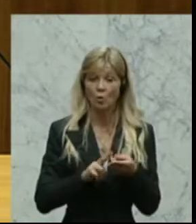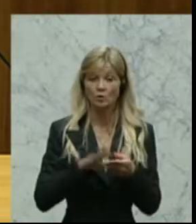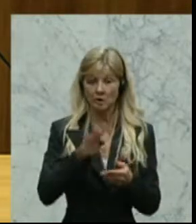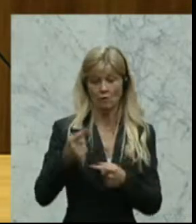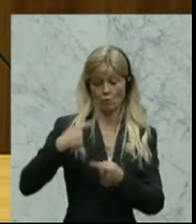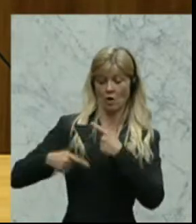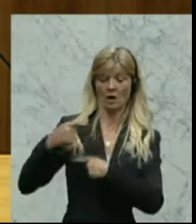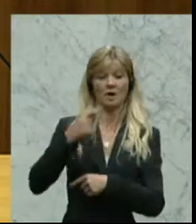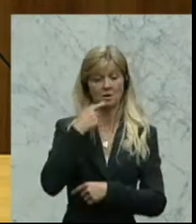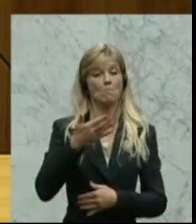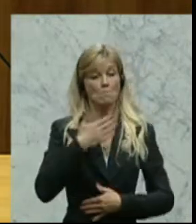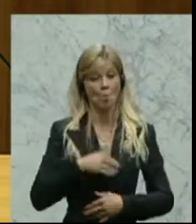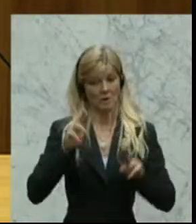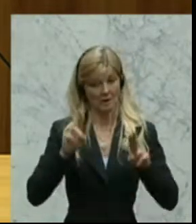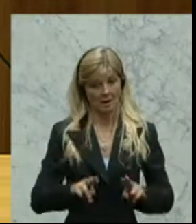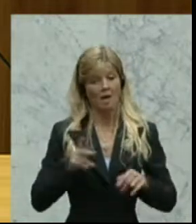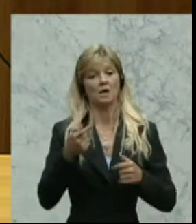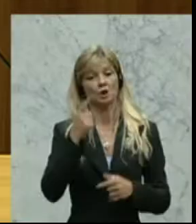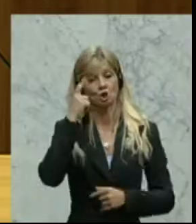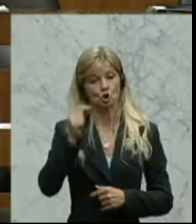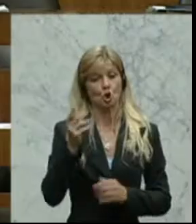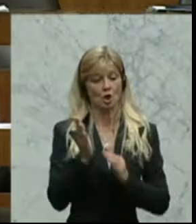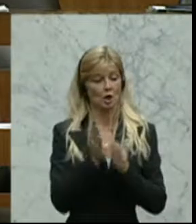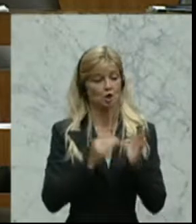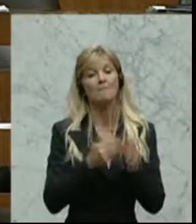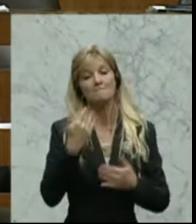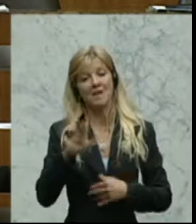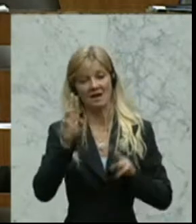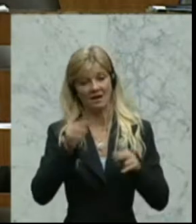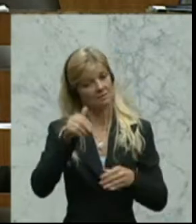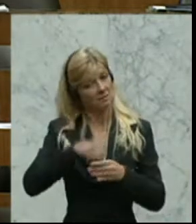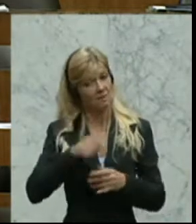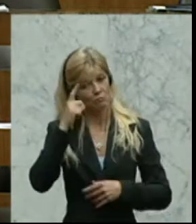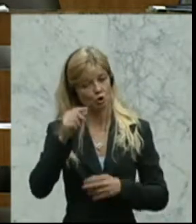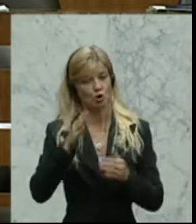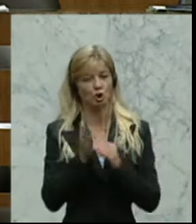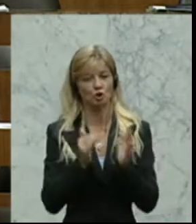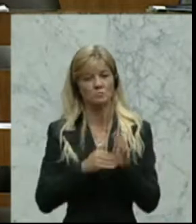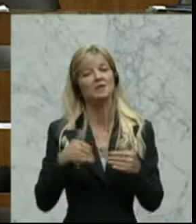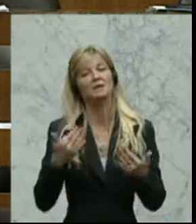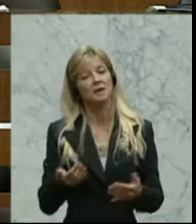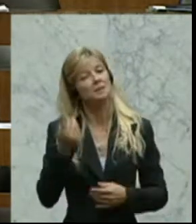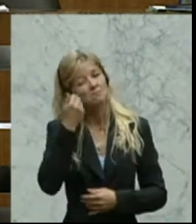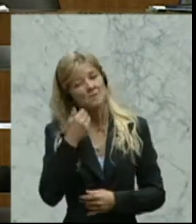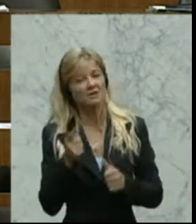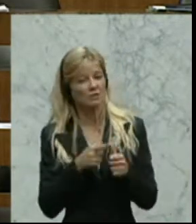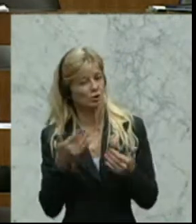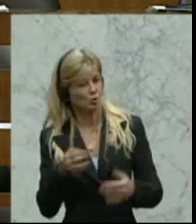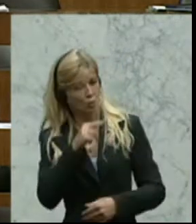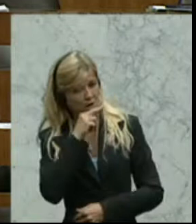ein gerechtes Steuersystem, mehr Gerechtigkeit im Steuersystem haben, dann erinnern Sie sich mal an die Wurzeln der